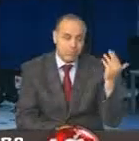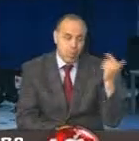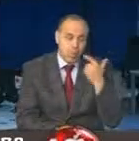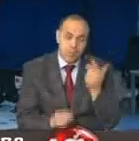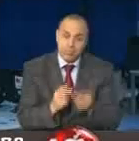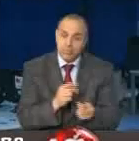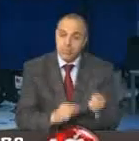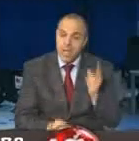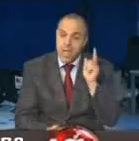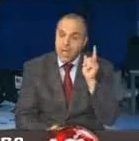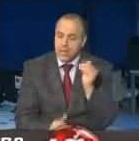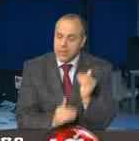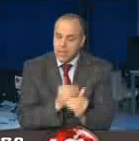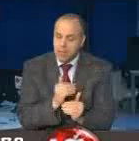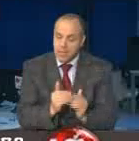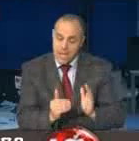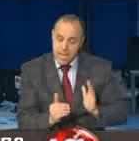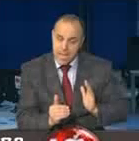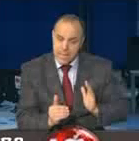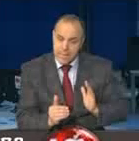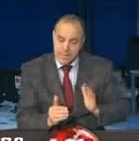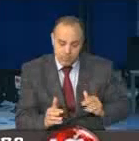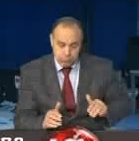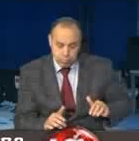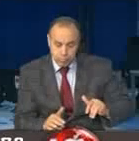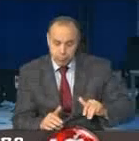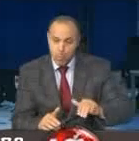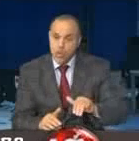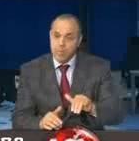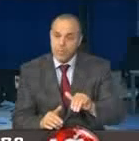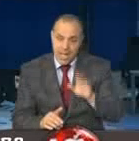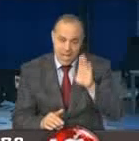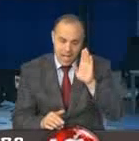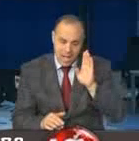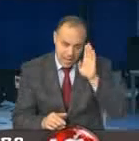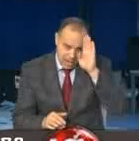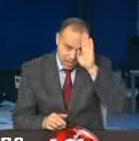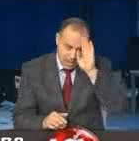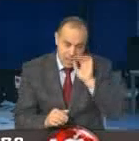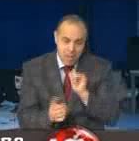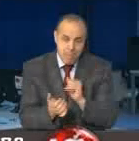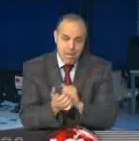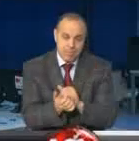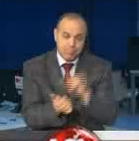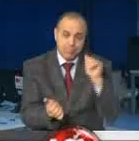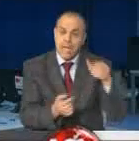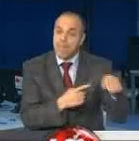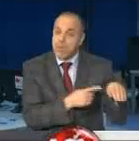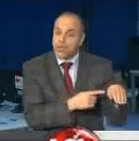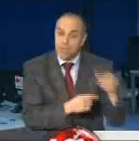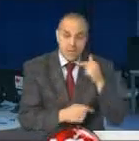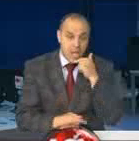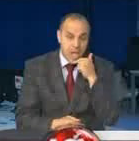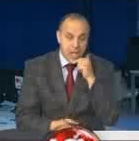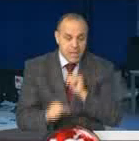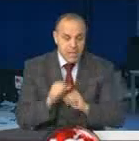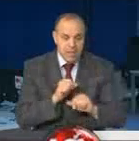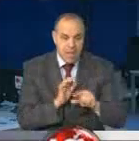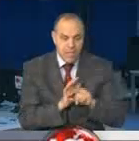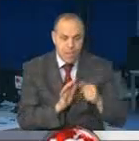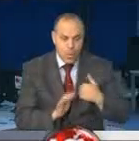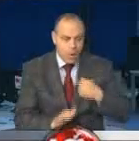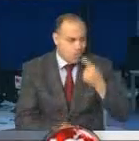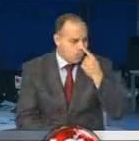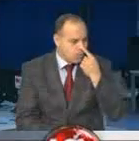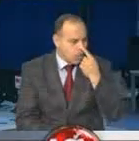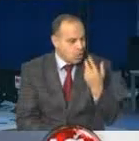الأخيرة رغم تقدم القوات النظامية في عديد المحاور في انتظار تحرير المدينة بالكامل من تنظيم ظن